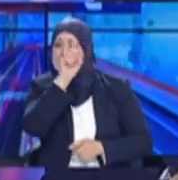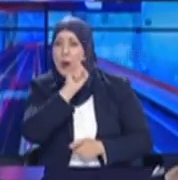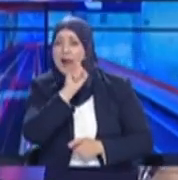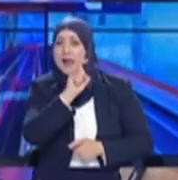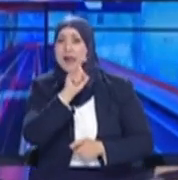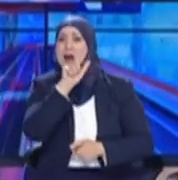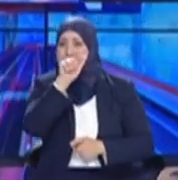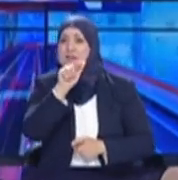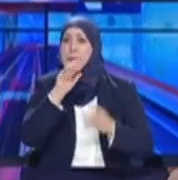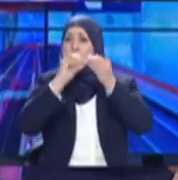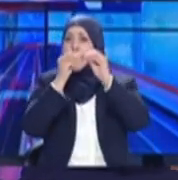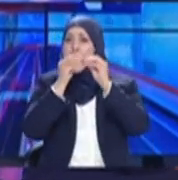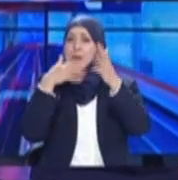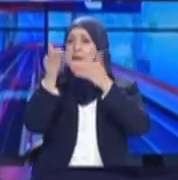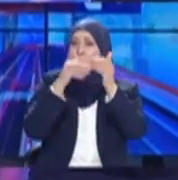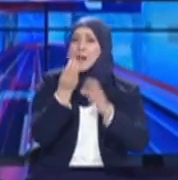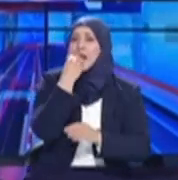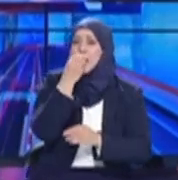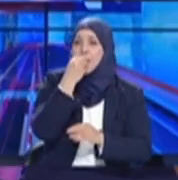بالمواد الغذائيه